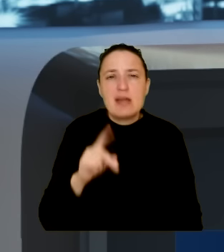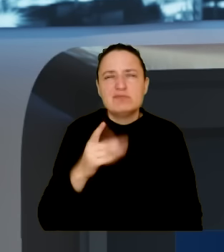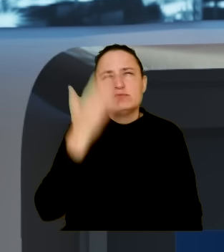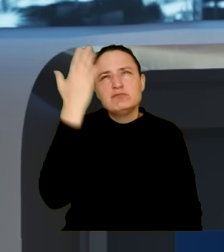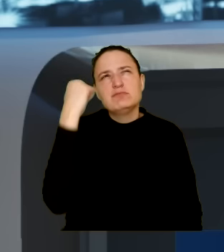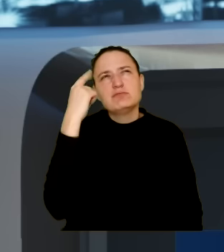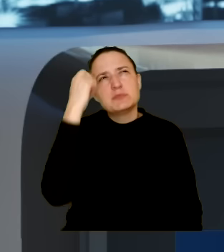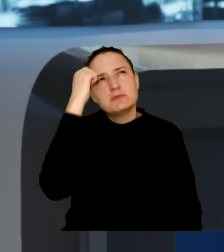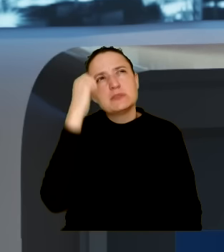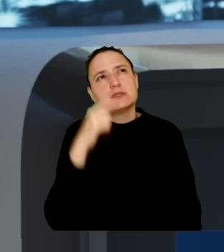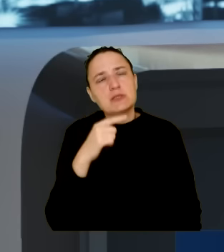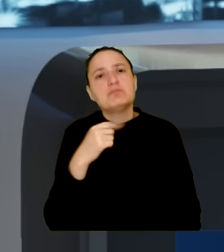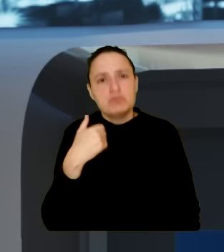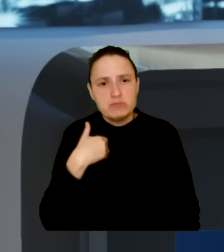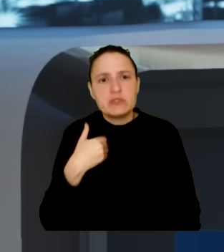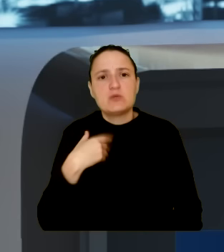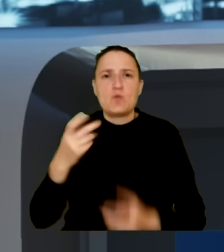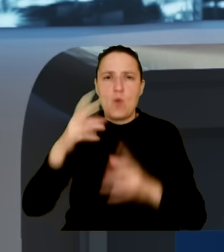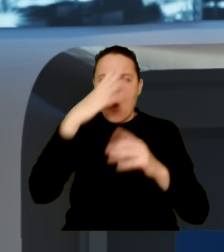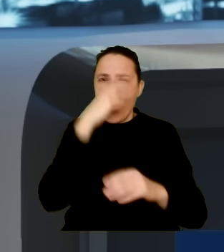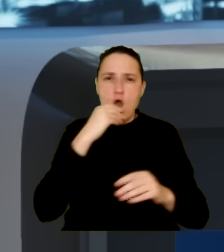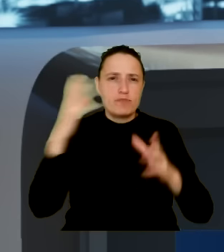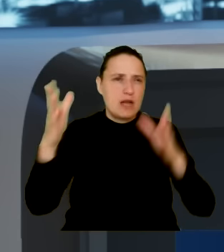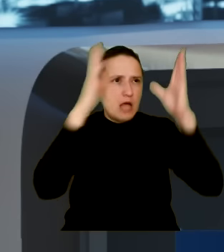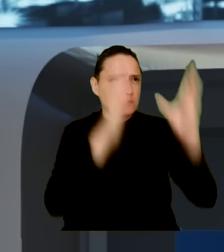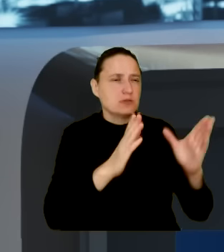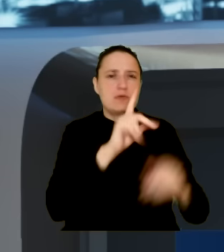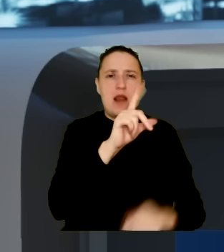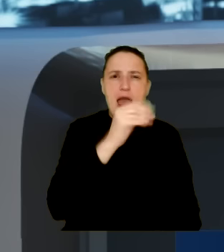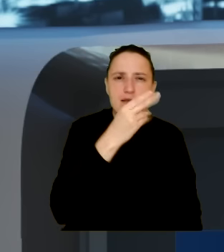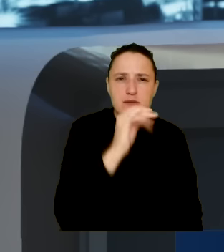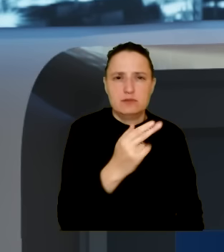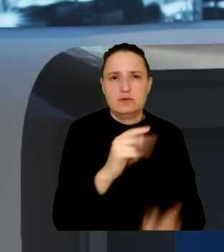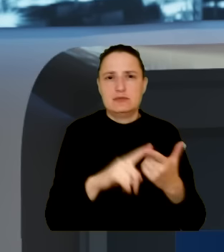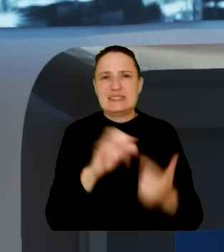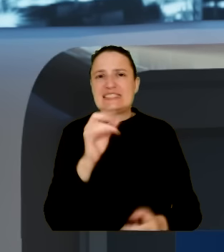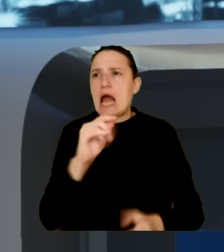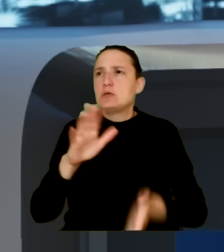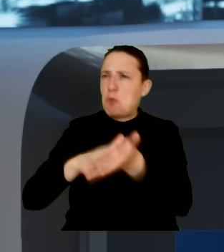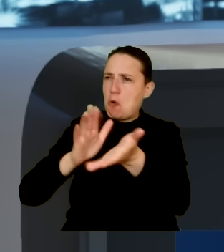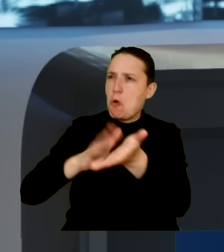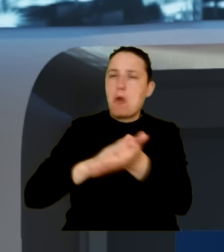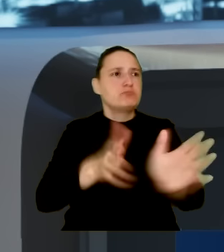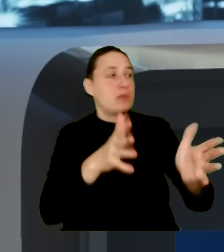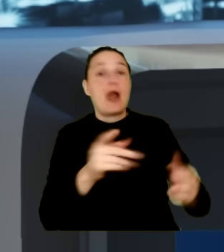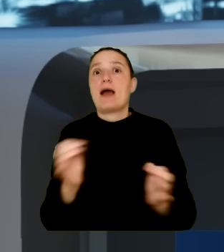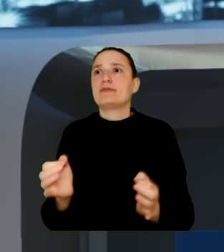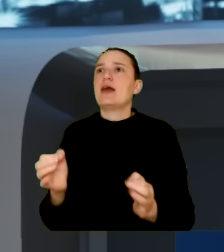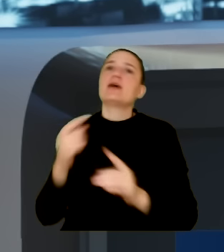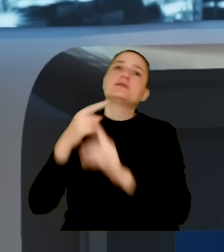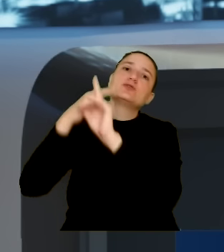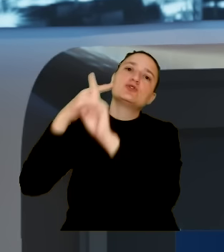na szturmówkach nosili Lenina, Stalina. Wszystko klaskało się tego, a teraz im przeszkadza